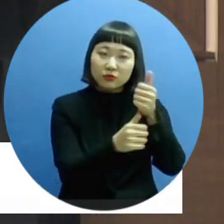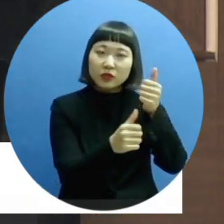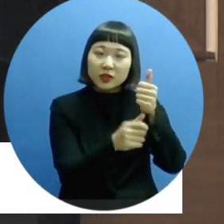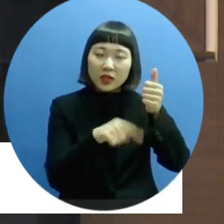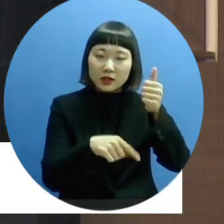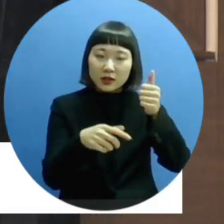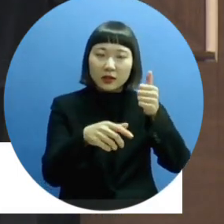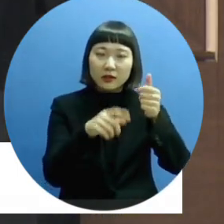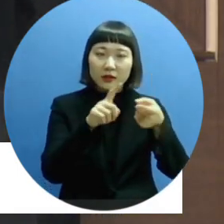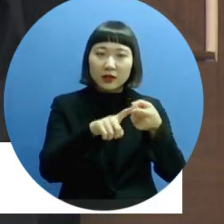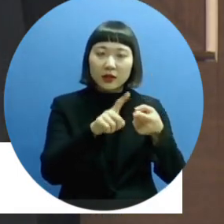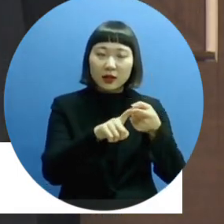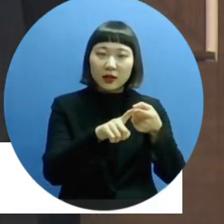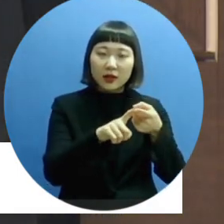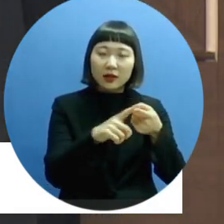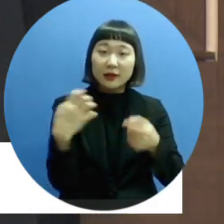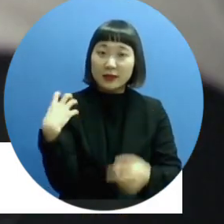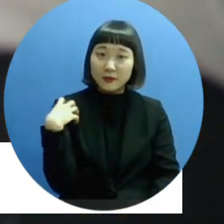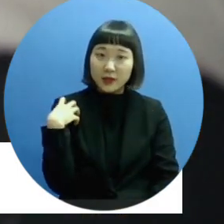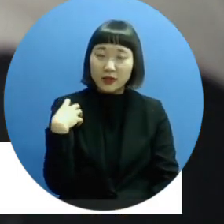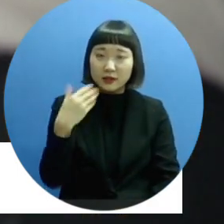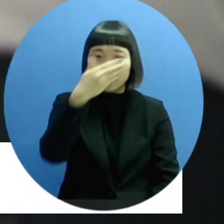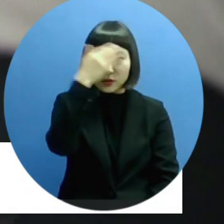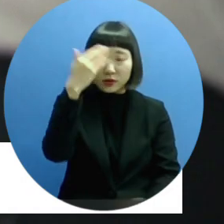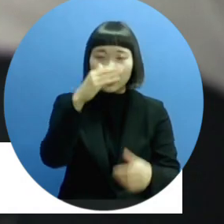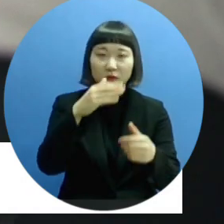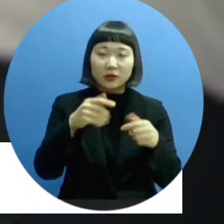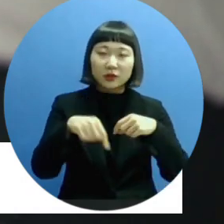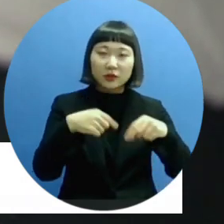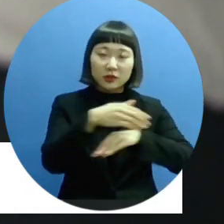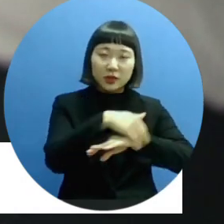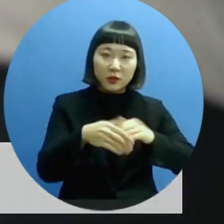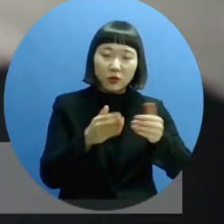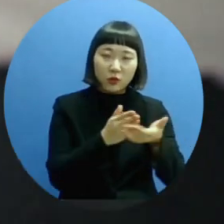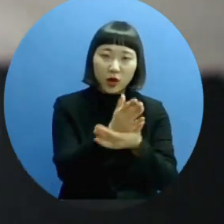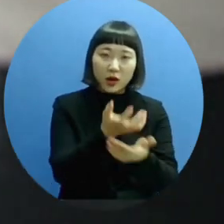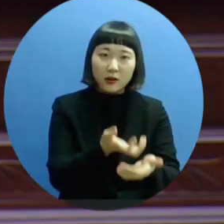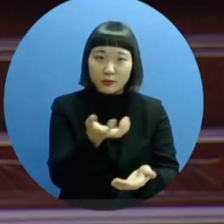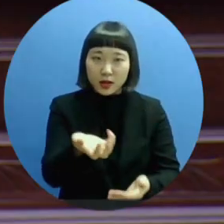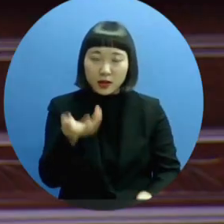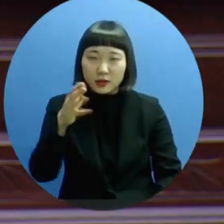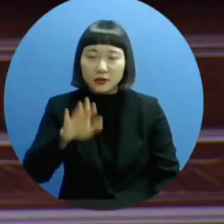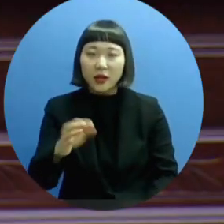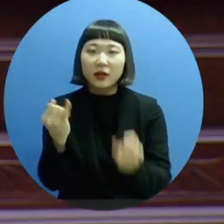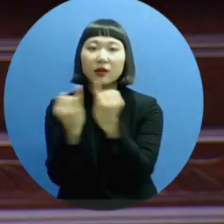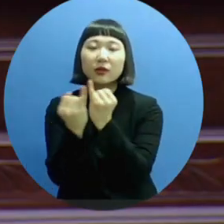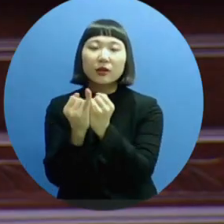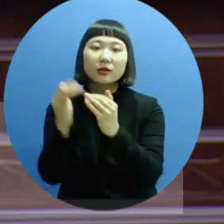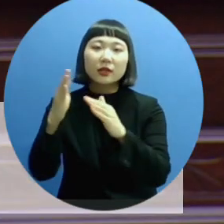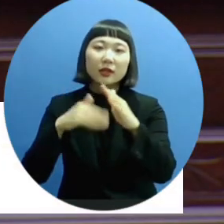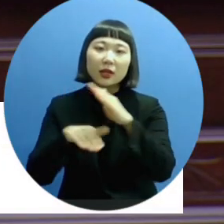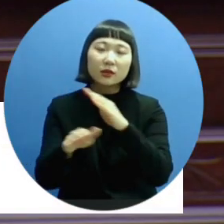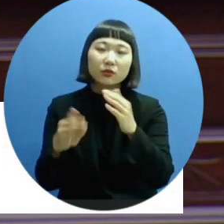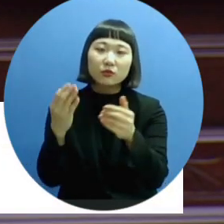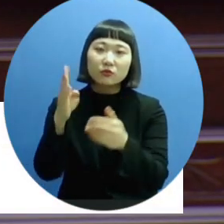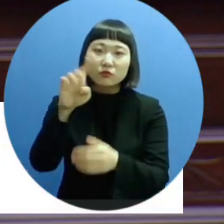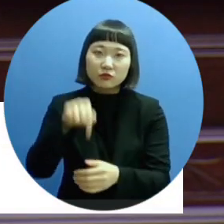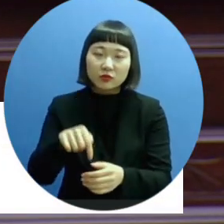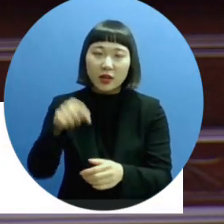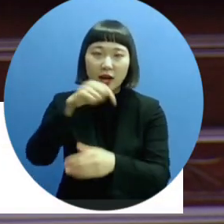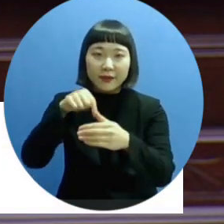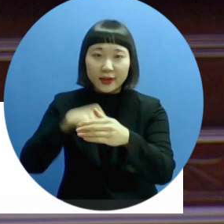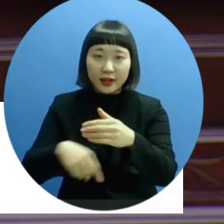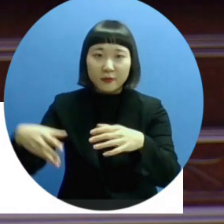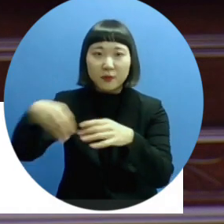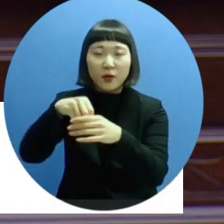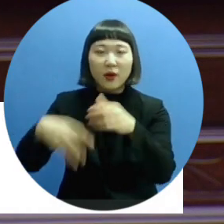청년정책담당관실을 여성가족국 산하 청년정책과로 이관하겠다는 계획입니다. 청년정책담당관은 유종복 시장님의 선거